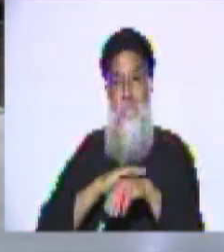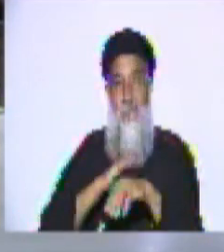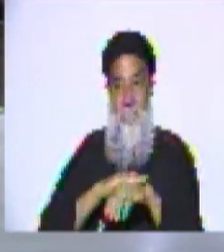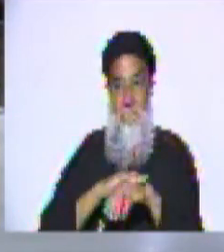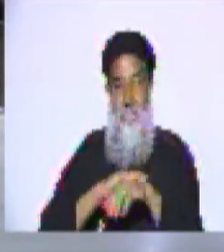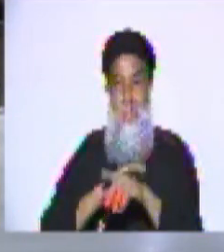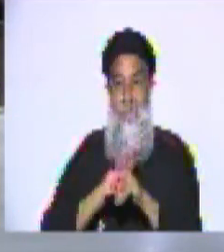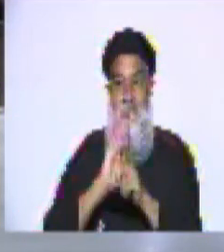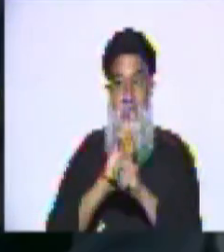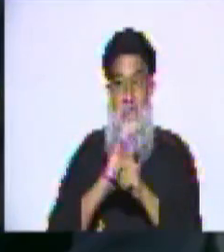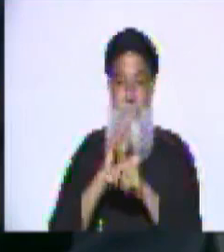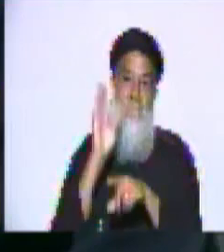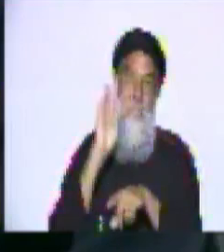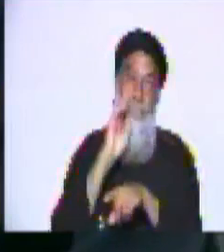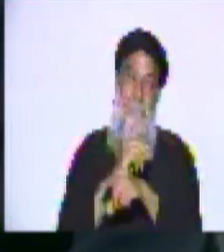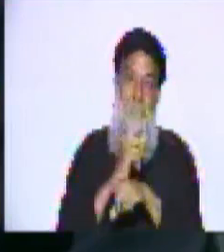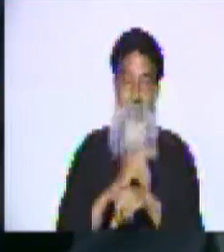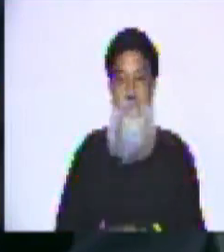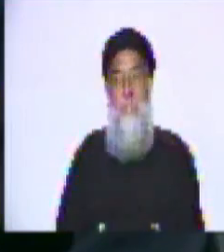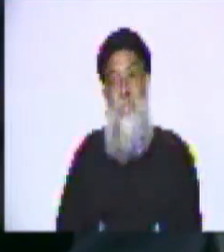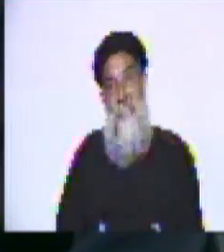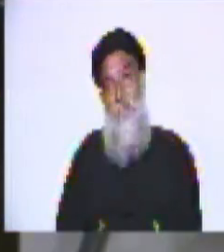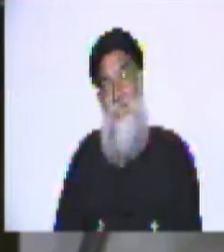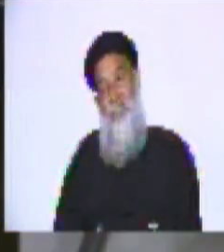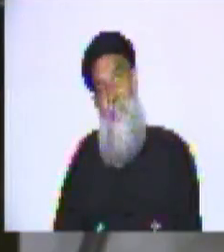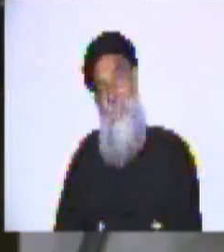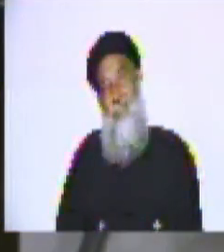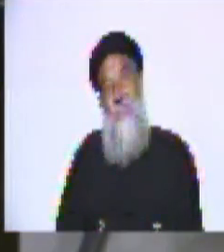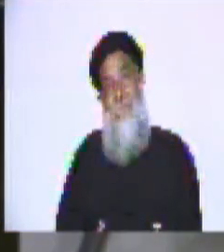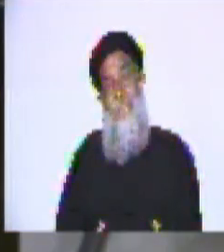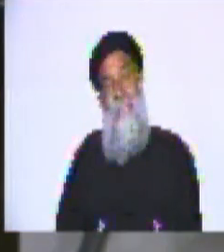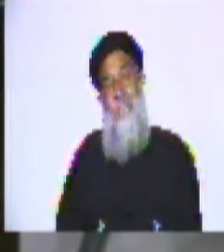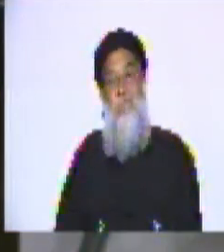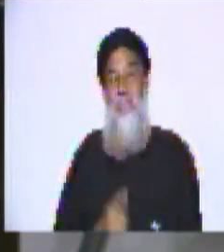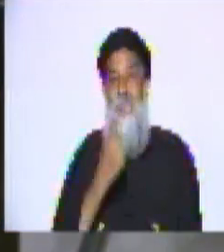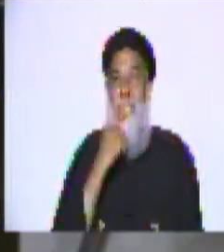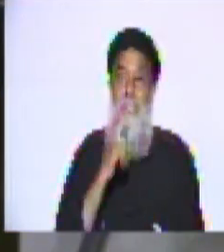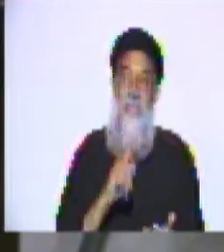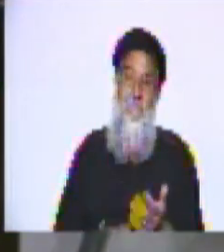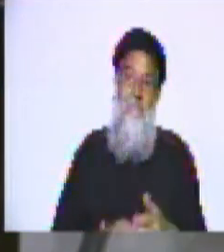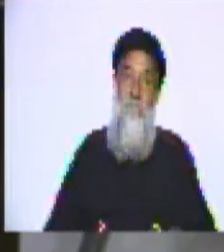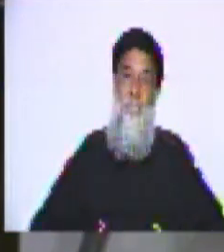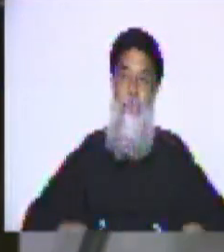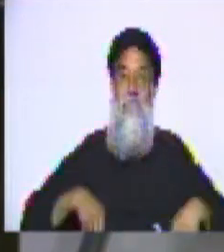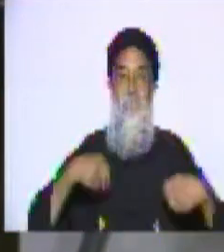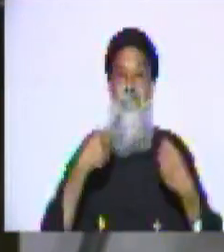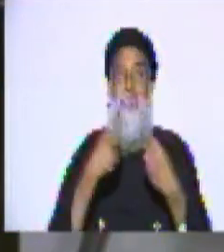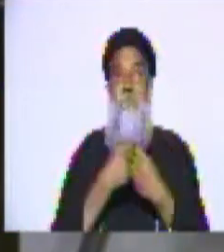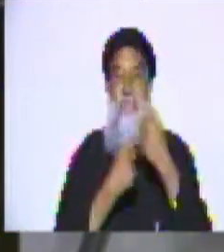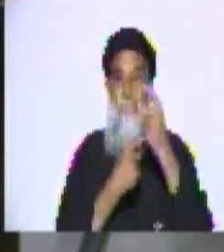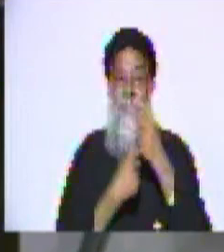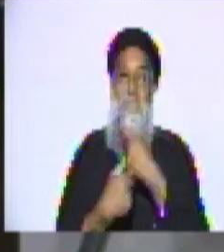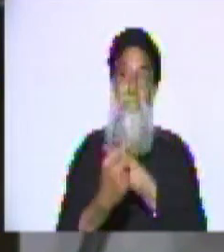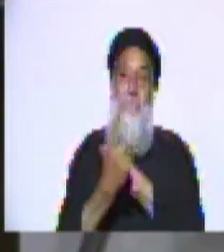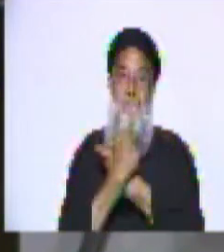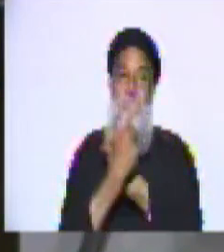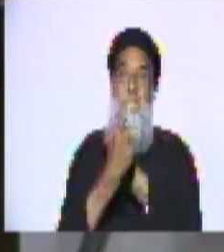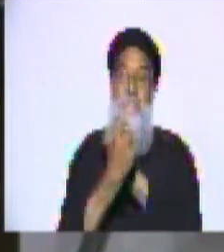هم يلتصقوا ويتعلموا منه. طبعا هو الحقيقة الحياة مع ربنا الإنسان بيتعلم